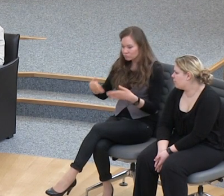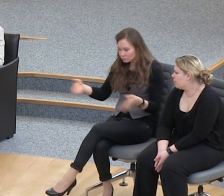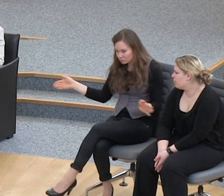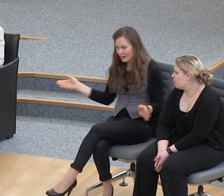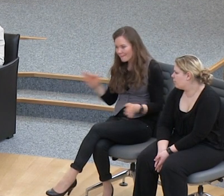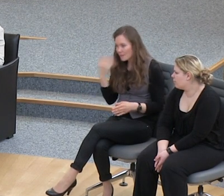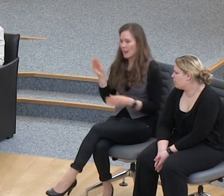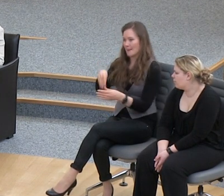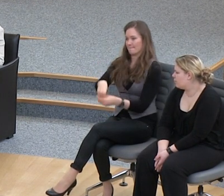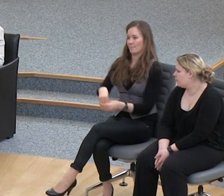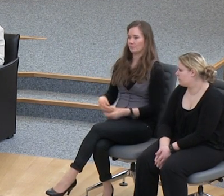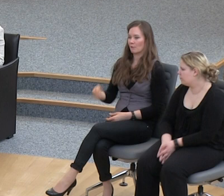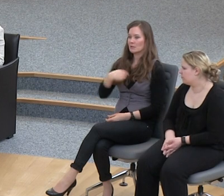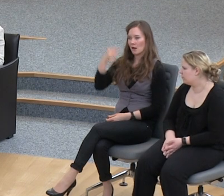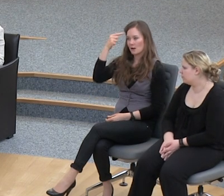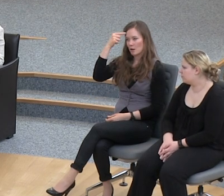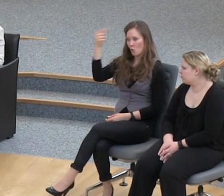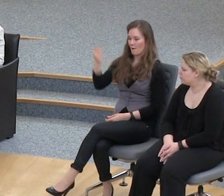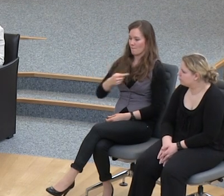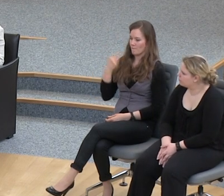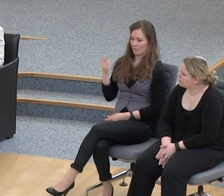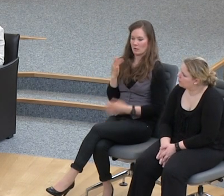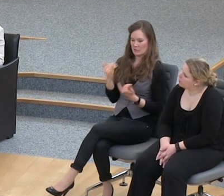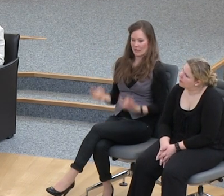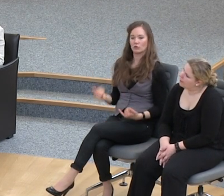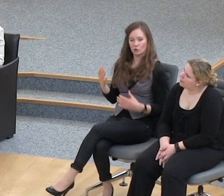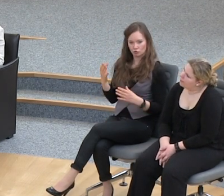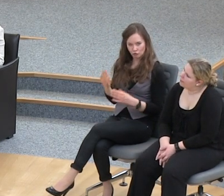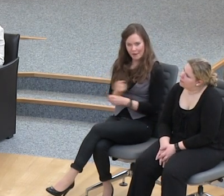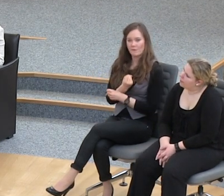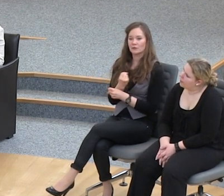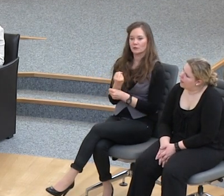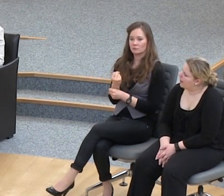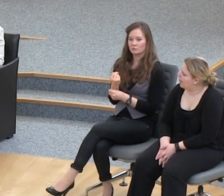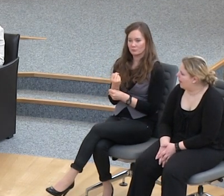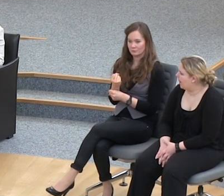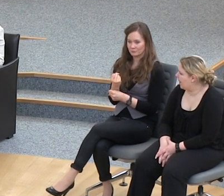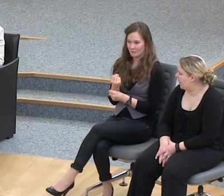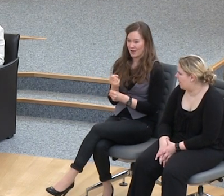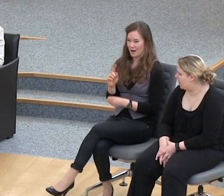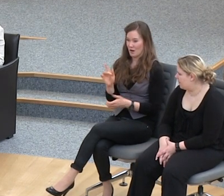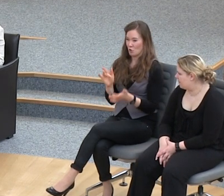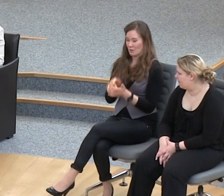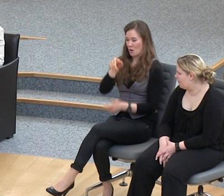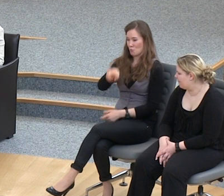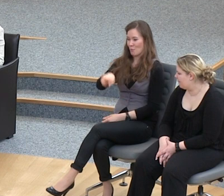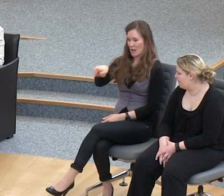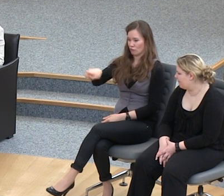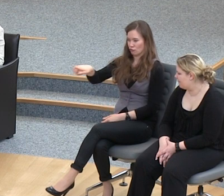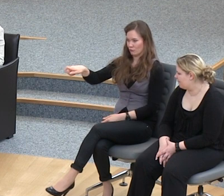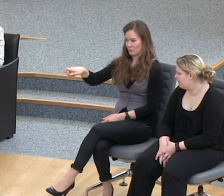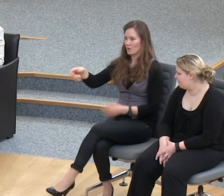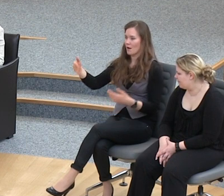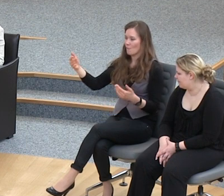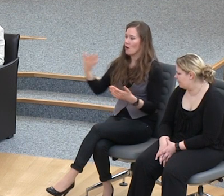mehr. Und ich glaube, wir haben das inzwischen geschafft. Es liegt auch an Menschen bei